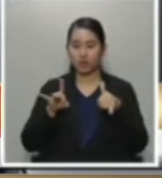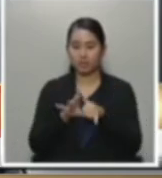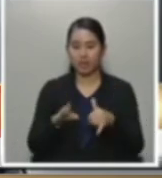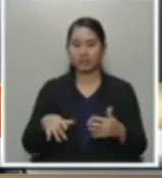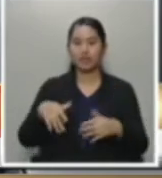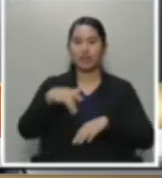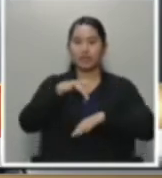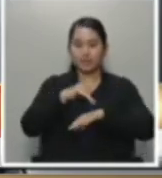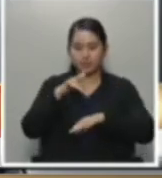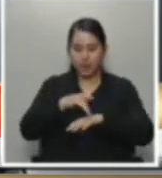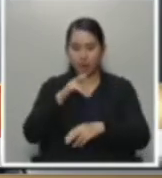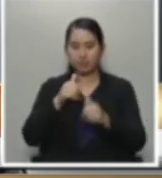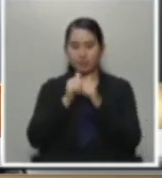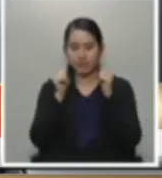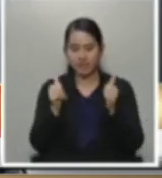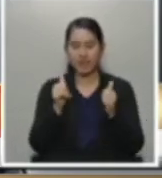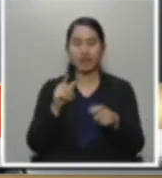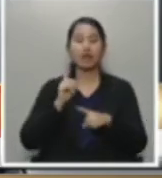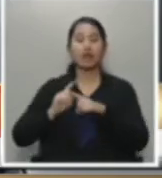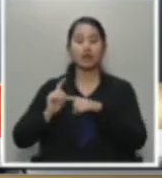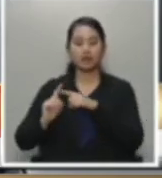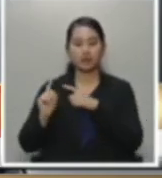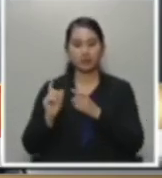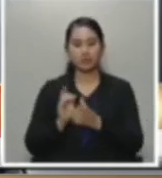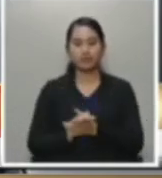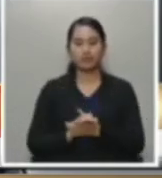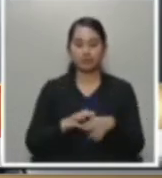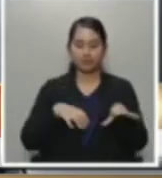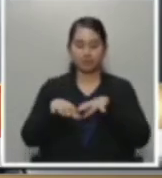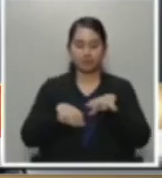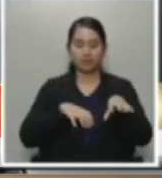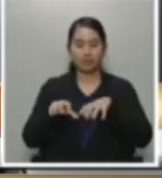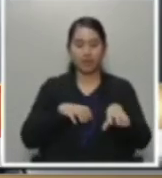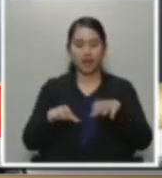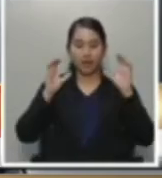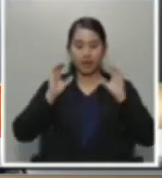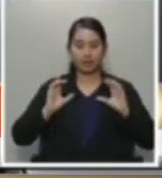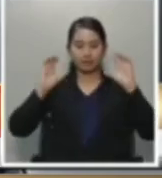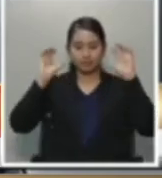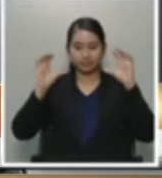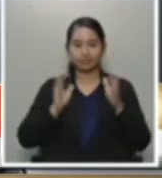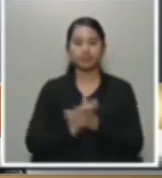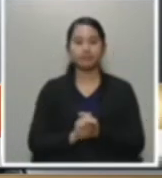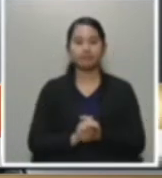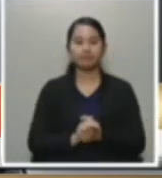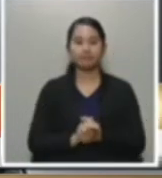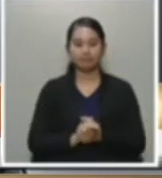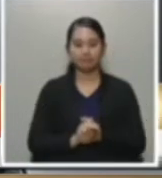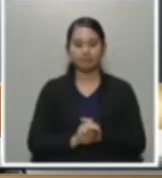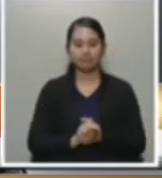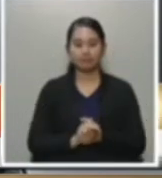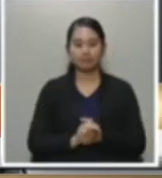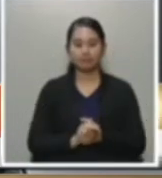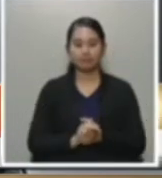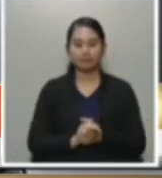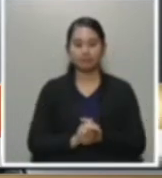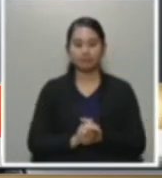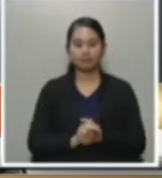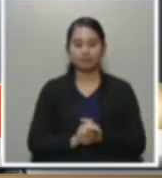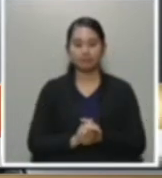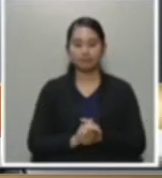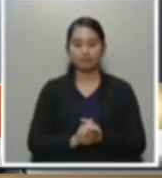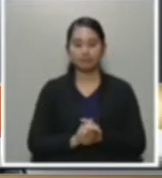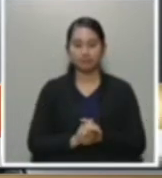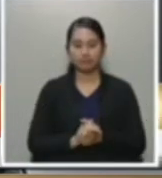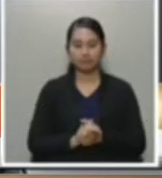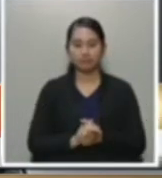แวดล้อมนะครับปรับสมดุลนะครับการบริหารจัดการภาคราชการท่านประธานครับสภาพัฒนาเศรษฐกิจและสังคม